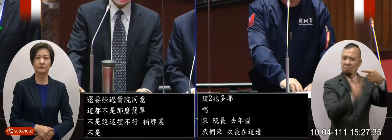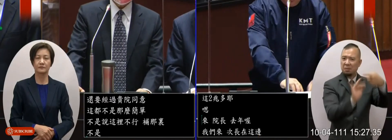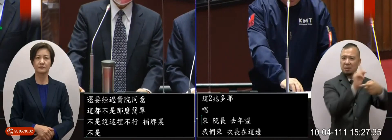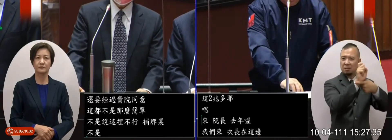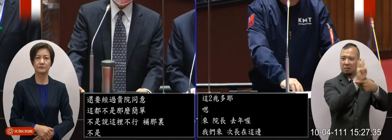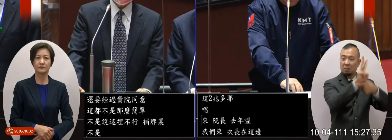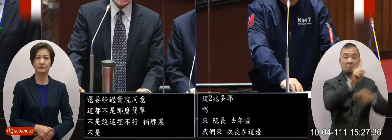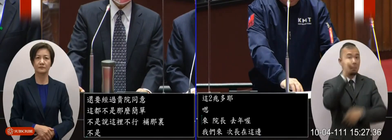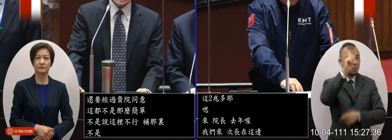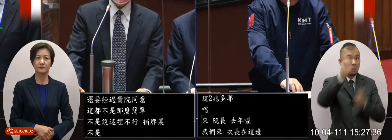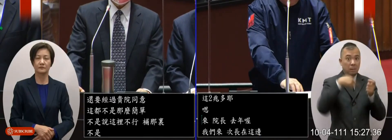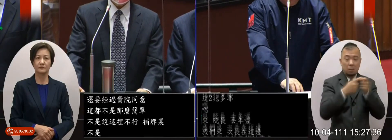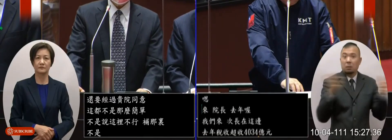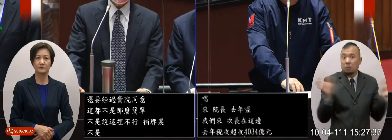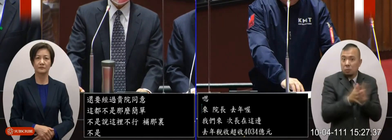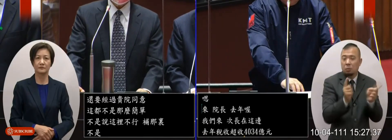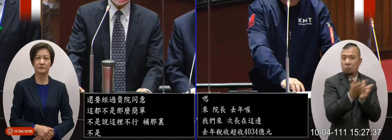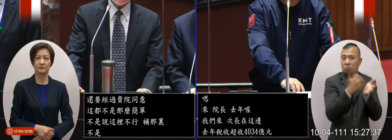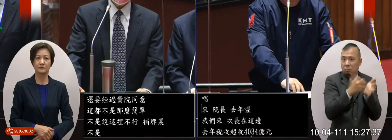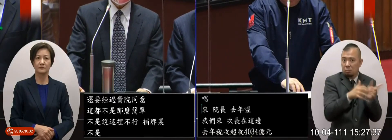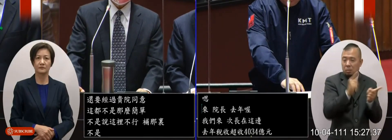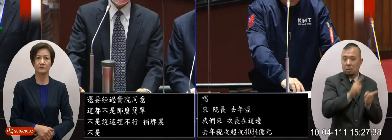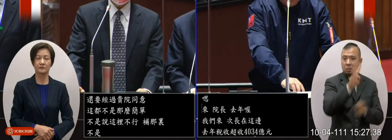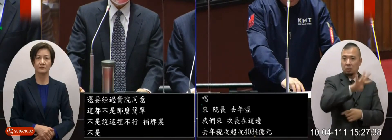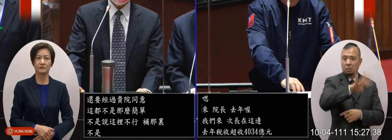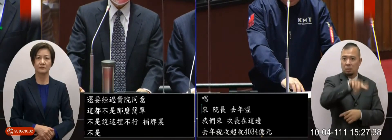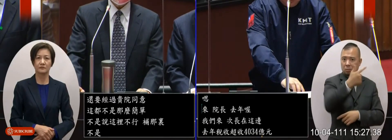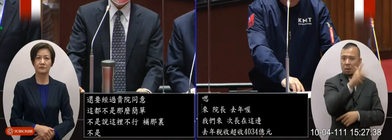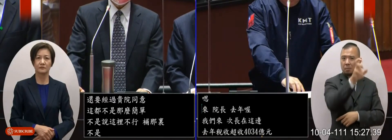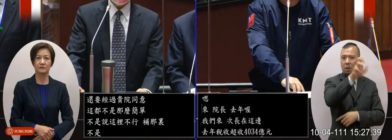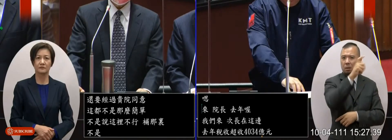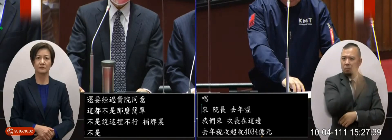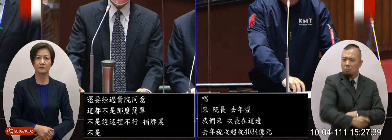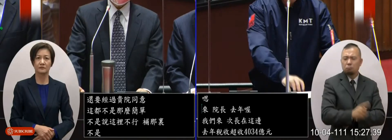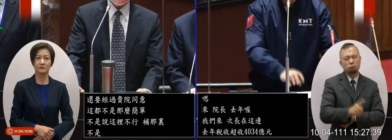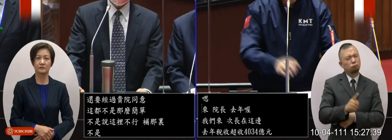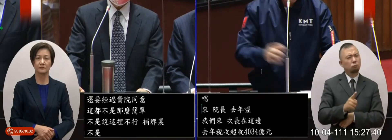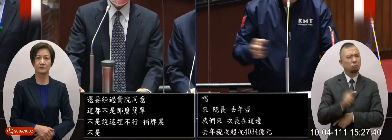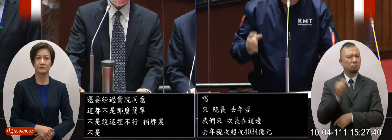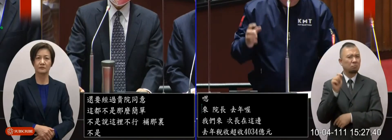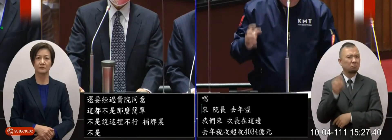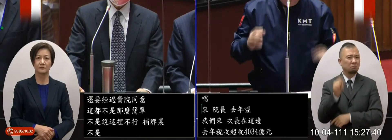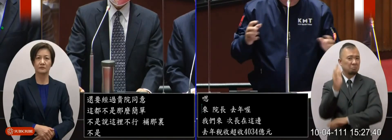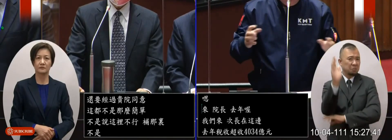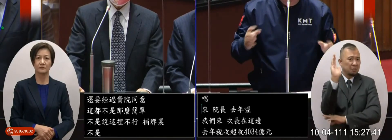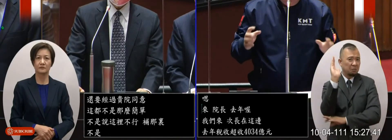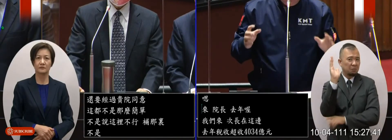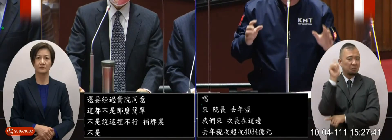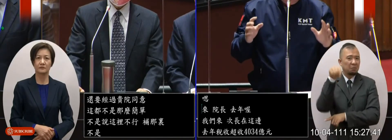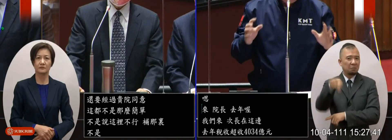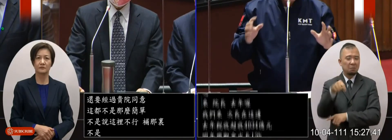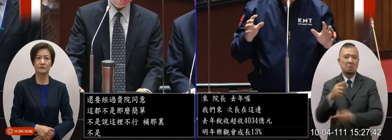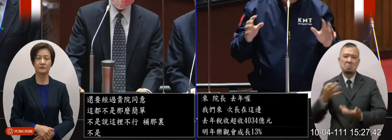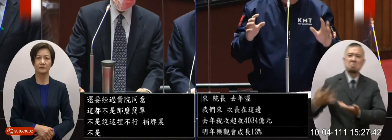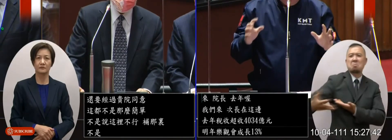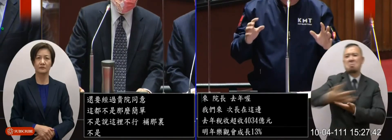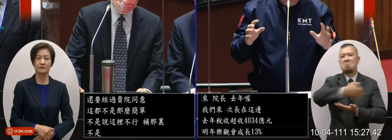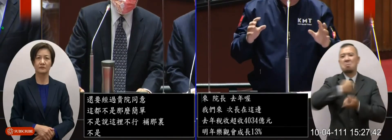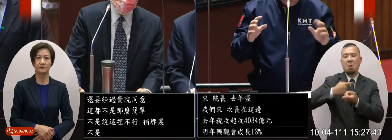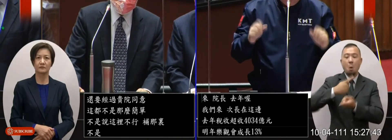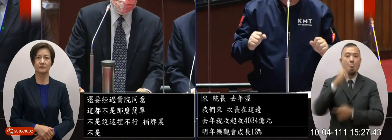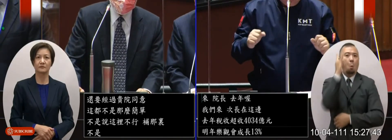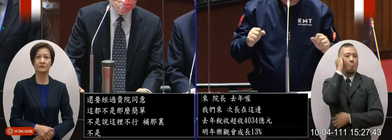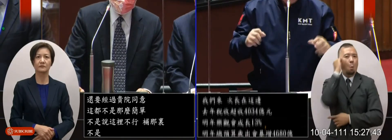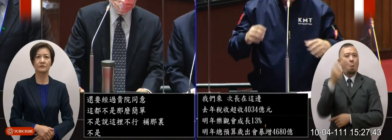明年的总预算税出会暴增4680亿，这样会不会让政府误以为财政状